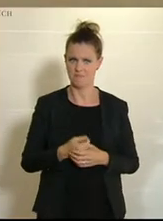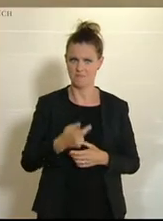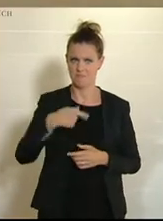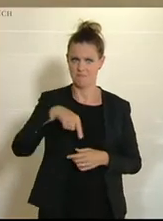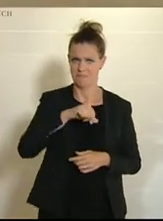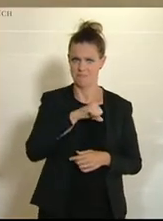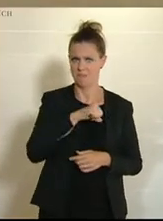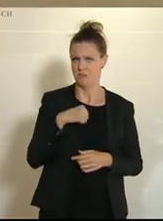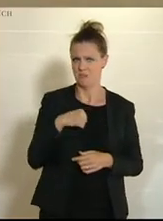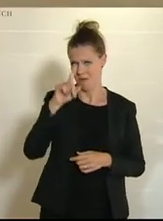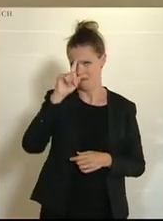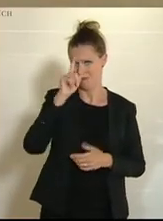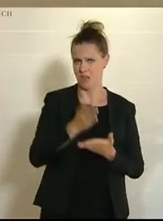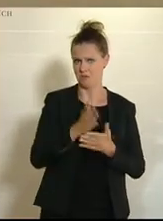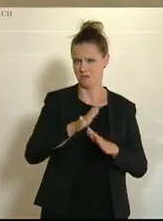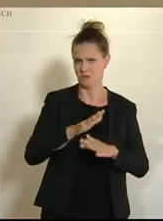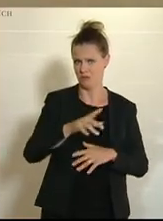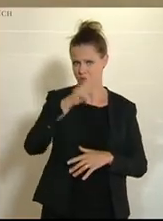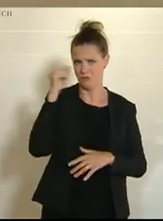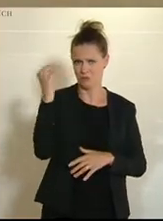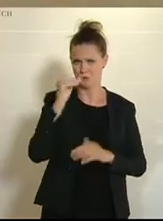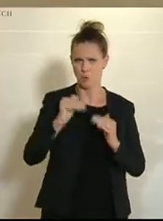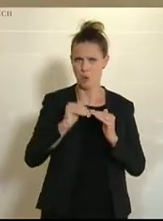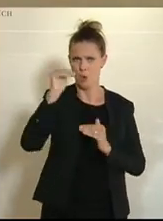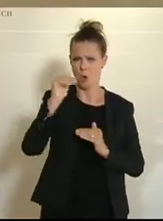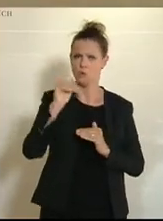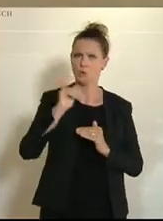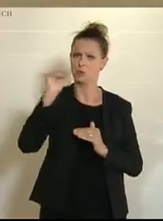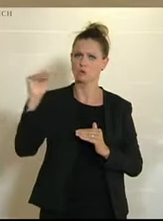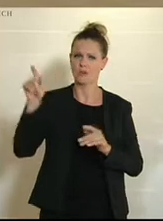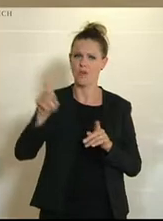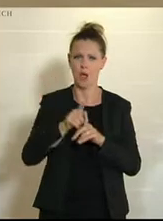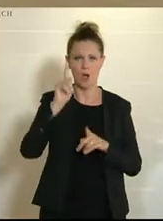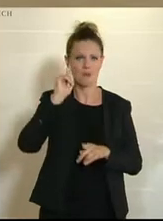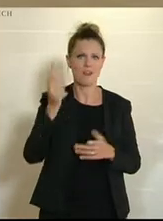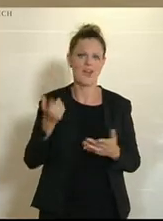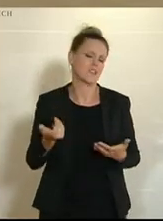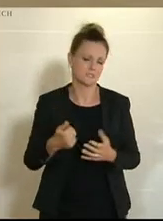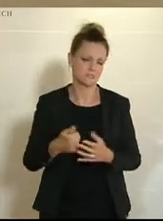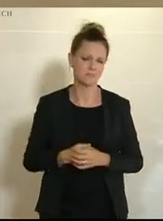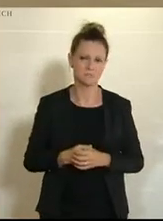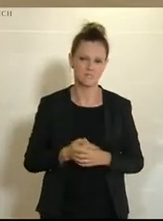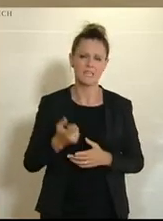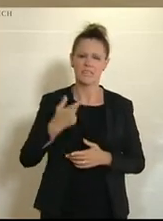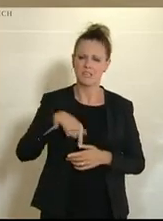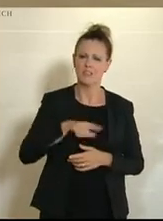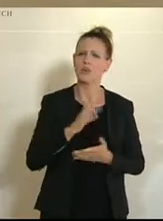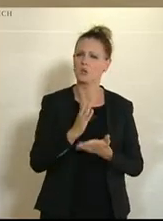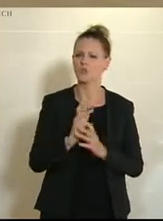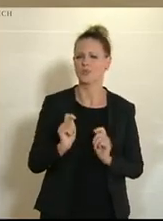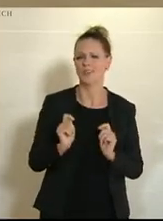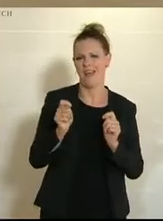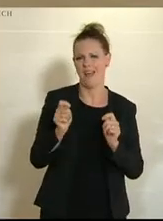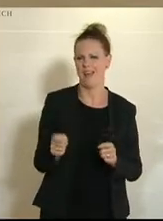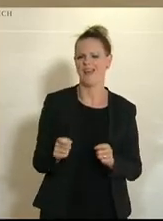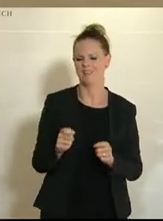wir aus der Grundschule, aus der Oberstufe vielleicht noch. Aber wir werden unsere